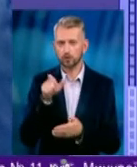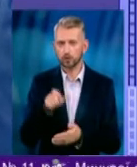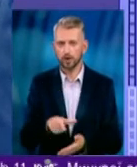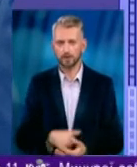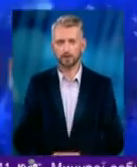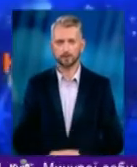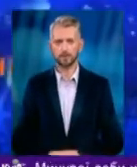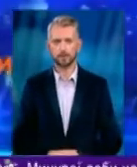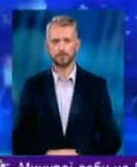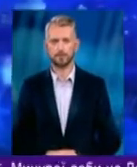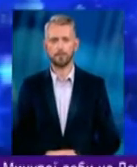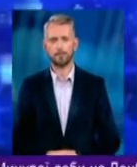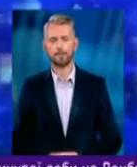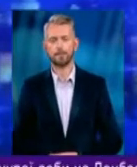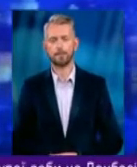Білогурова.